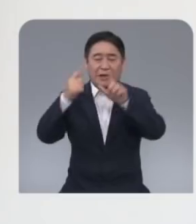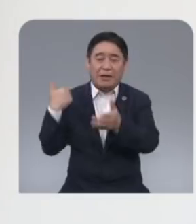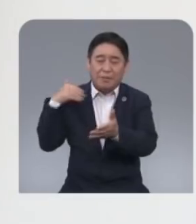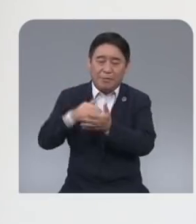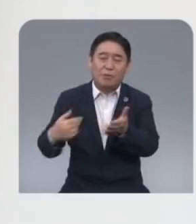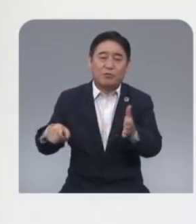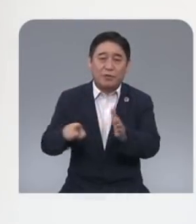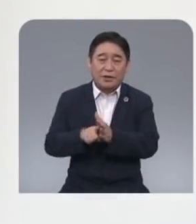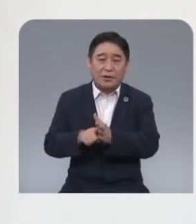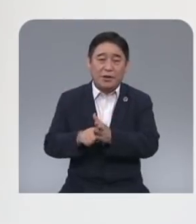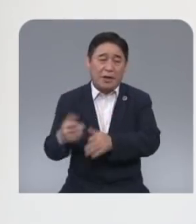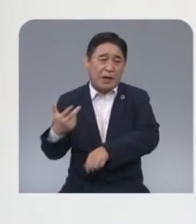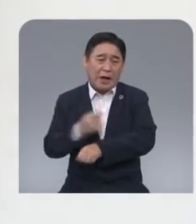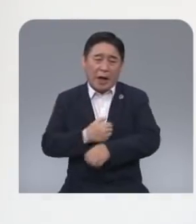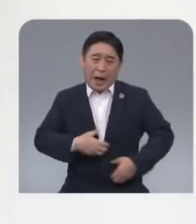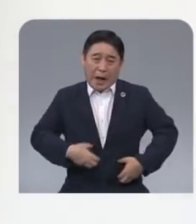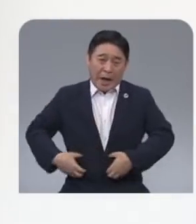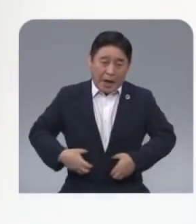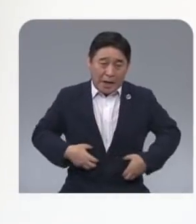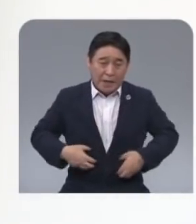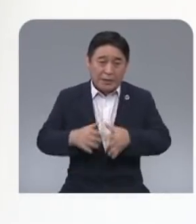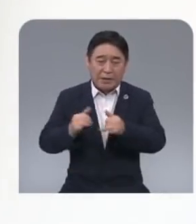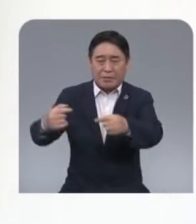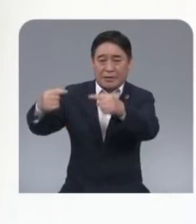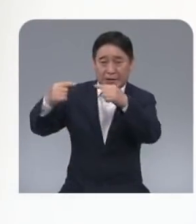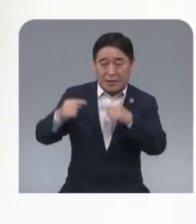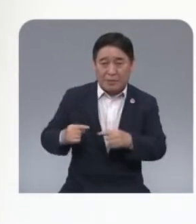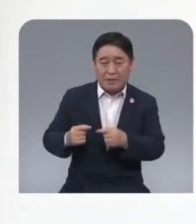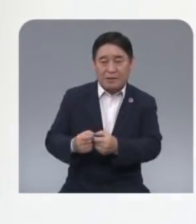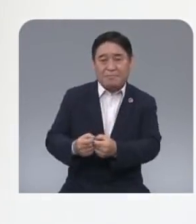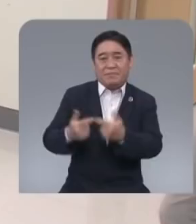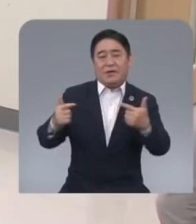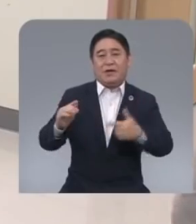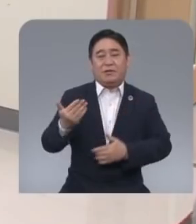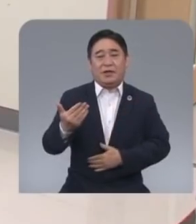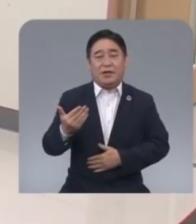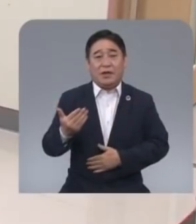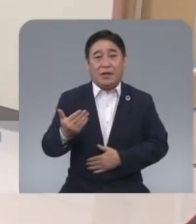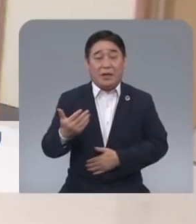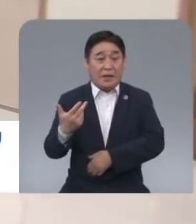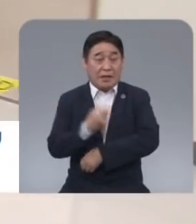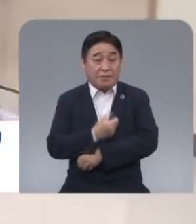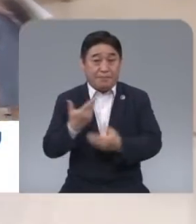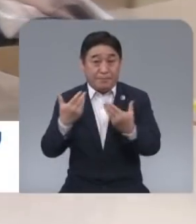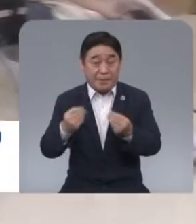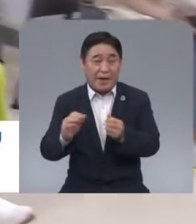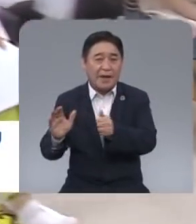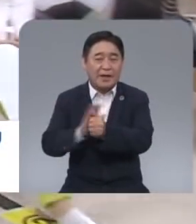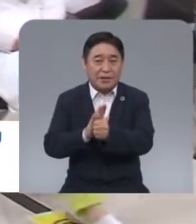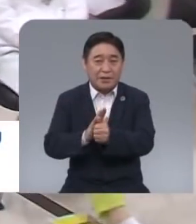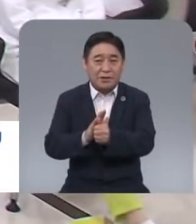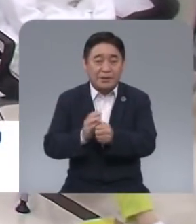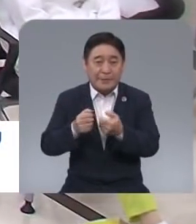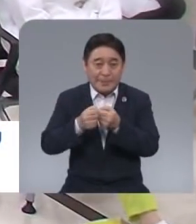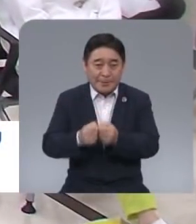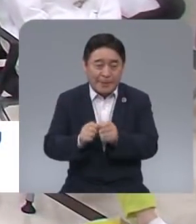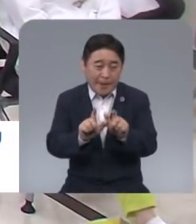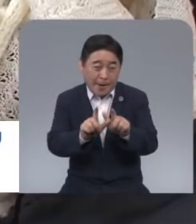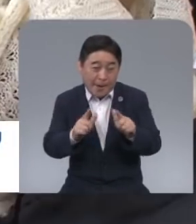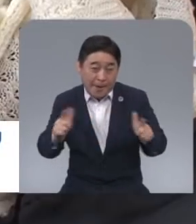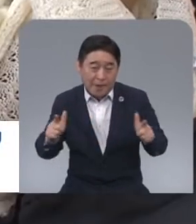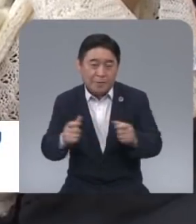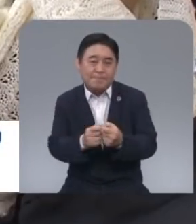백신 접종을 망설이고 있는 미접종자들의 참여를 최대한 이끌어내야 하는데 접종 완료자 혜택을 구체적이고